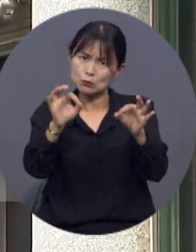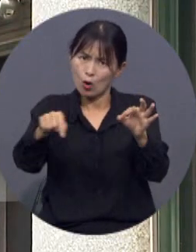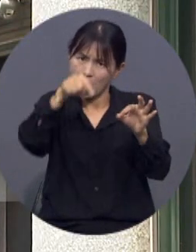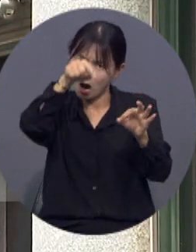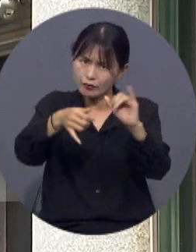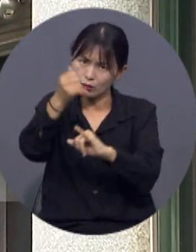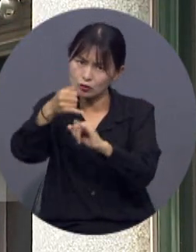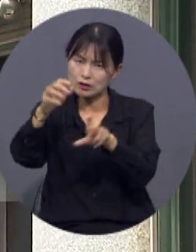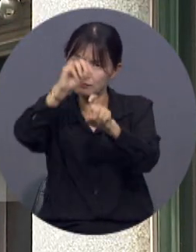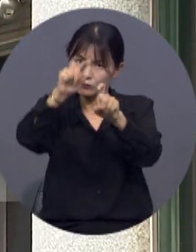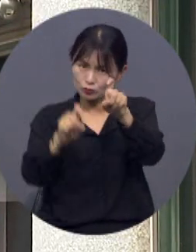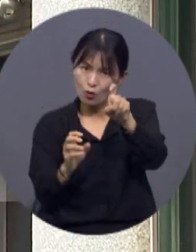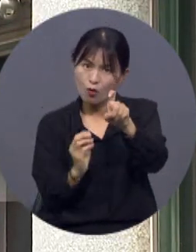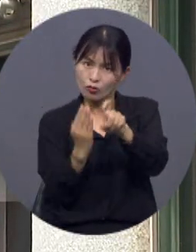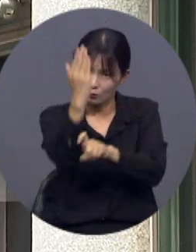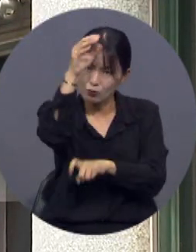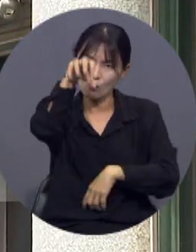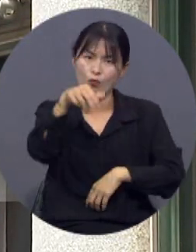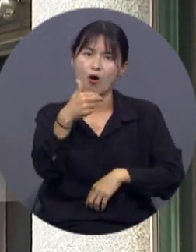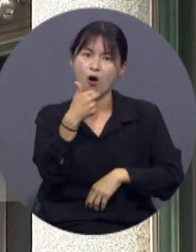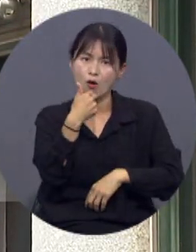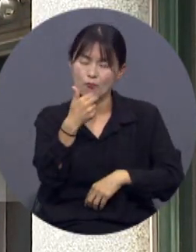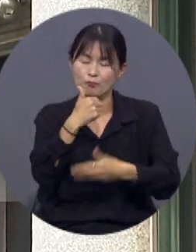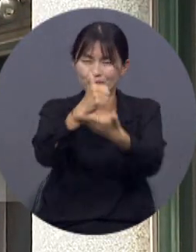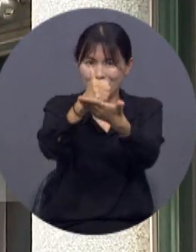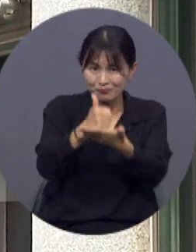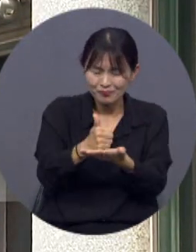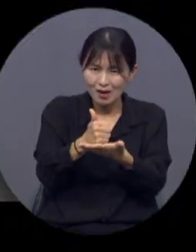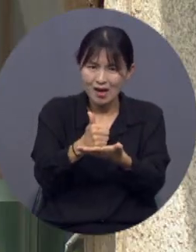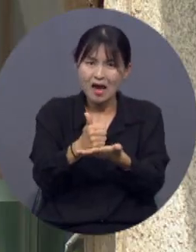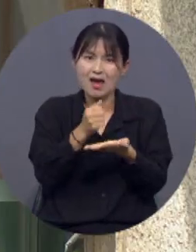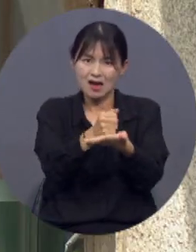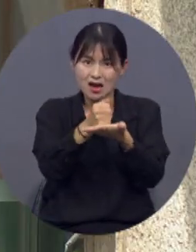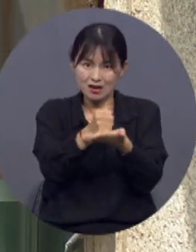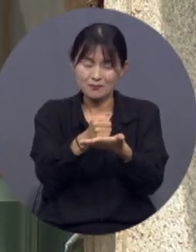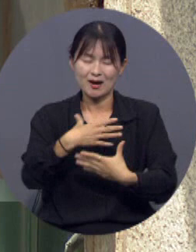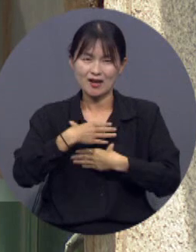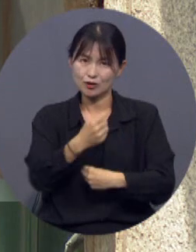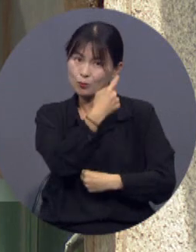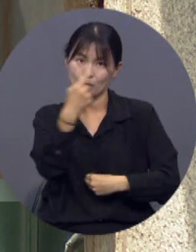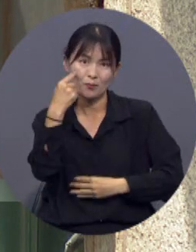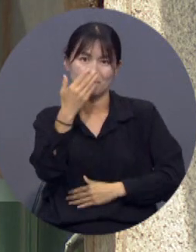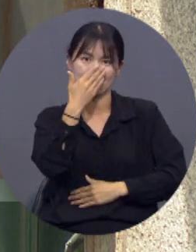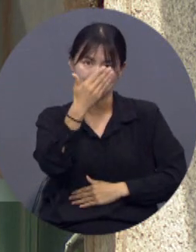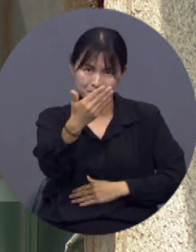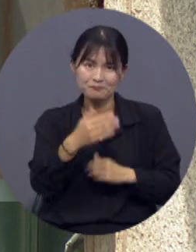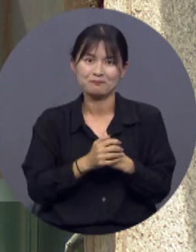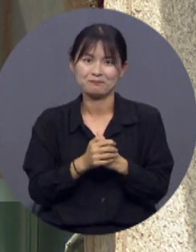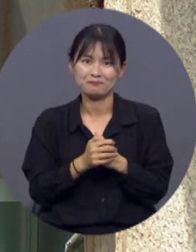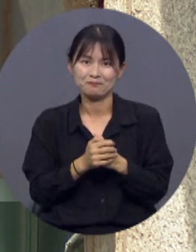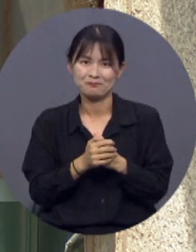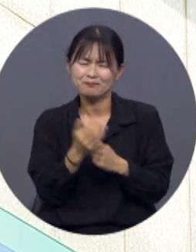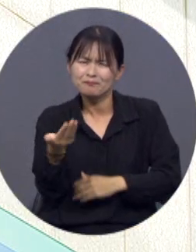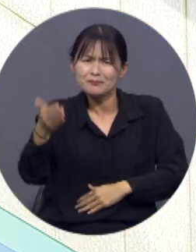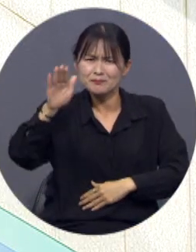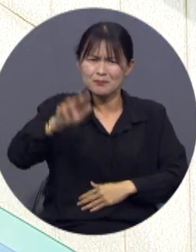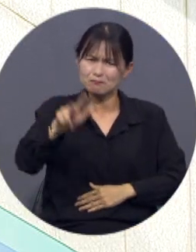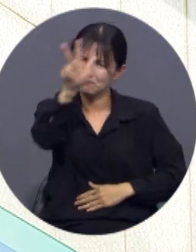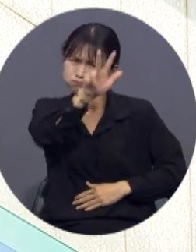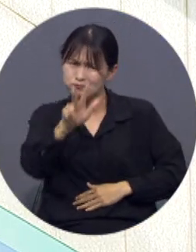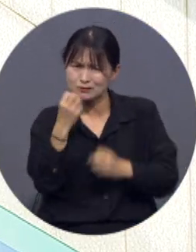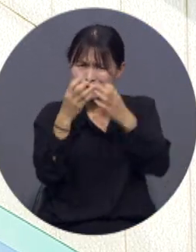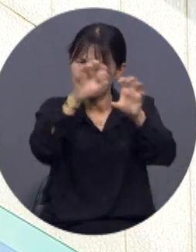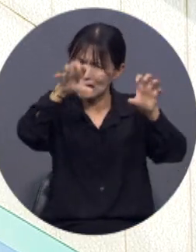연체율이 10%를 넘는 곳은 없으며 고객 예금은 모두 안전하게 보장된다고 밝혔습니다. 하지만